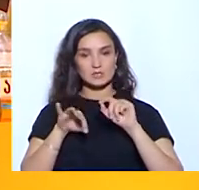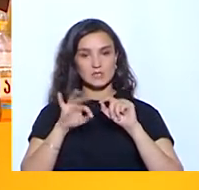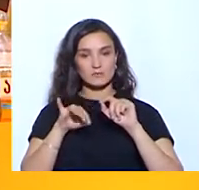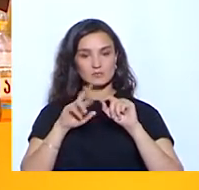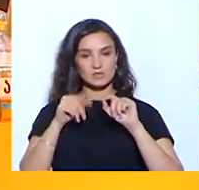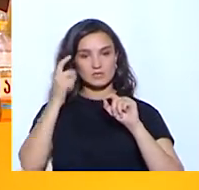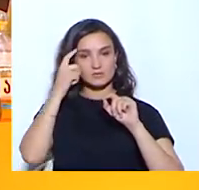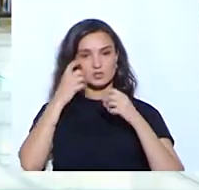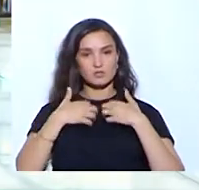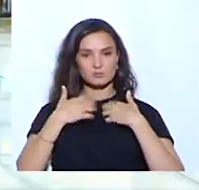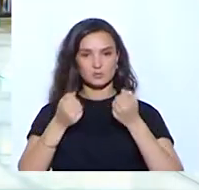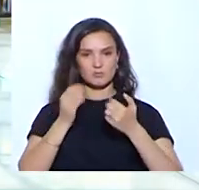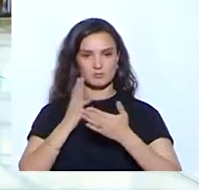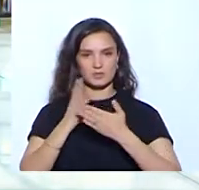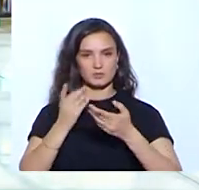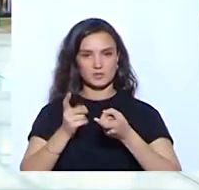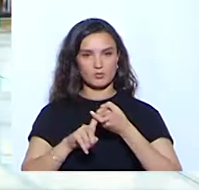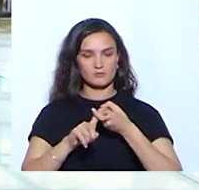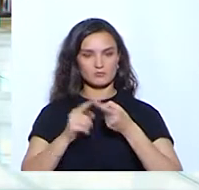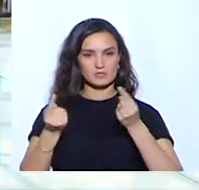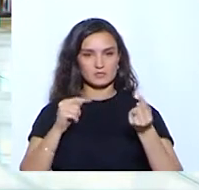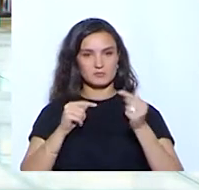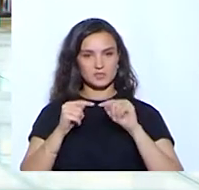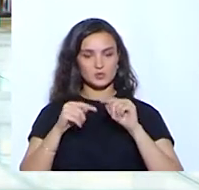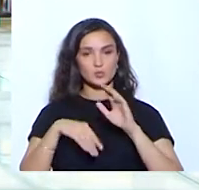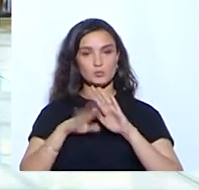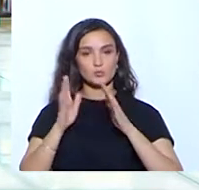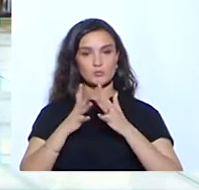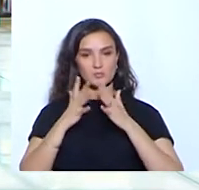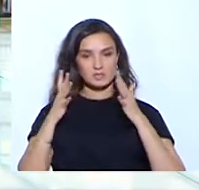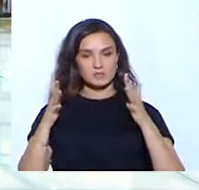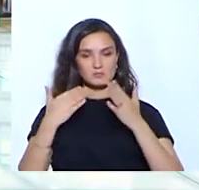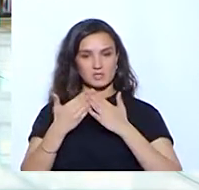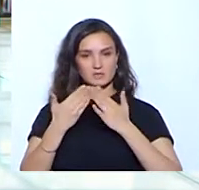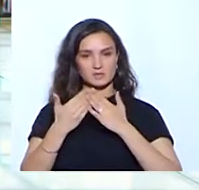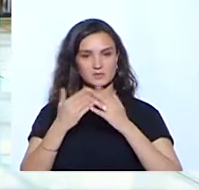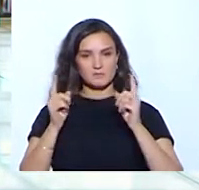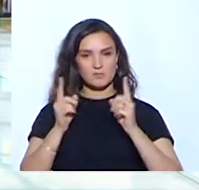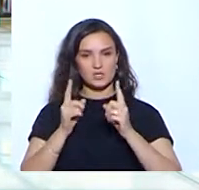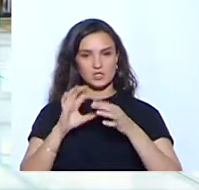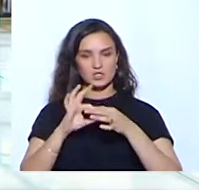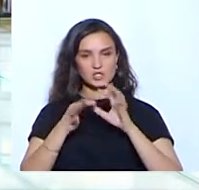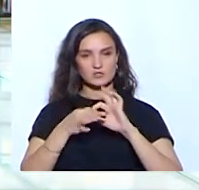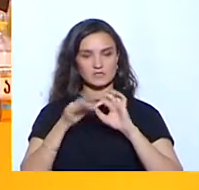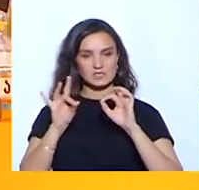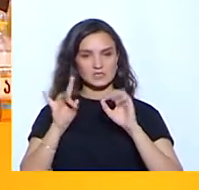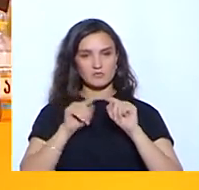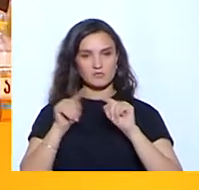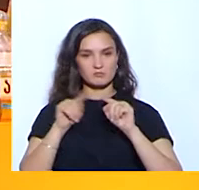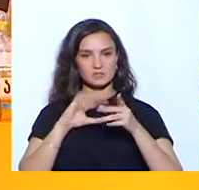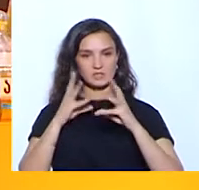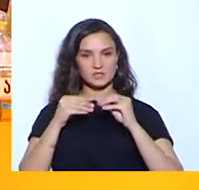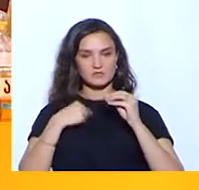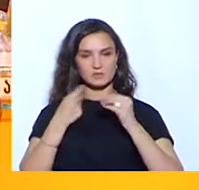და ტვინის ჟამთელობა პირდაპირ დაუკავშირეს ერთმანეთს. უფრო მეტიც, მაგალითად მოკლე ჯაჭვის ცხიმოვანი მჟავები მთლიანად